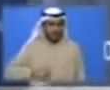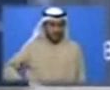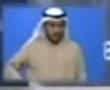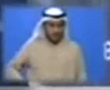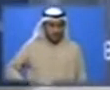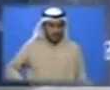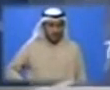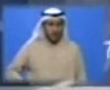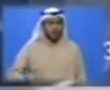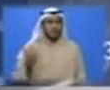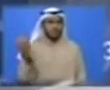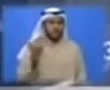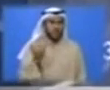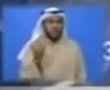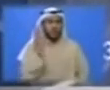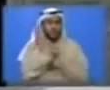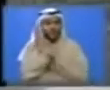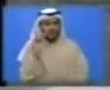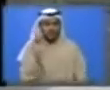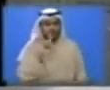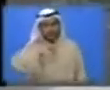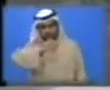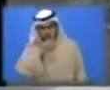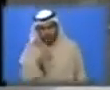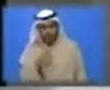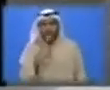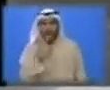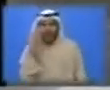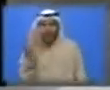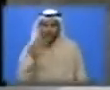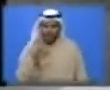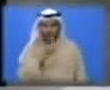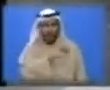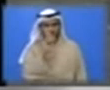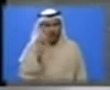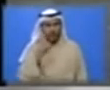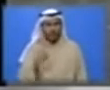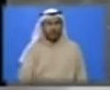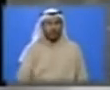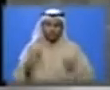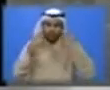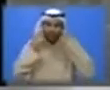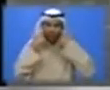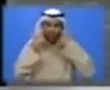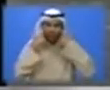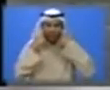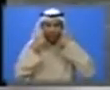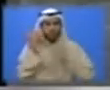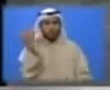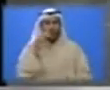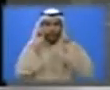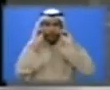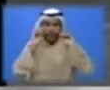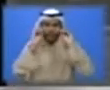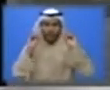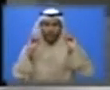عن كاميرات الضبط المروري اللي هي إشارة والسرعة. عدد من المواطنين دعوا مرتادي الطرق إلى عدم استخدام الهواتف